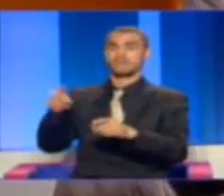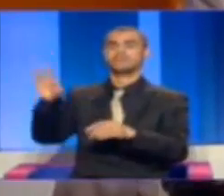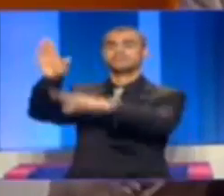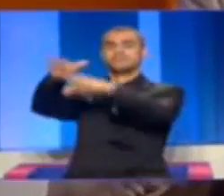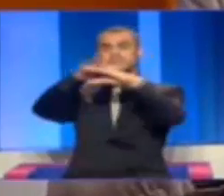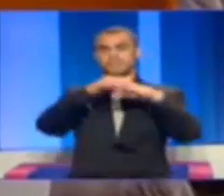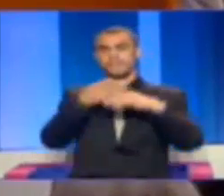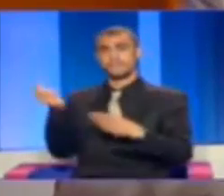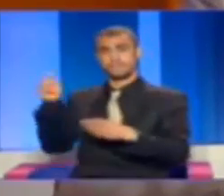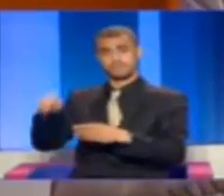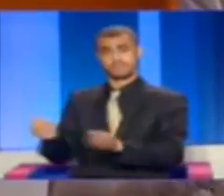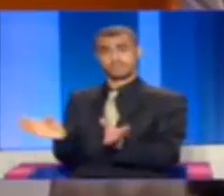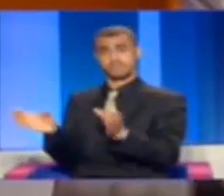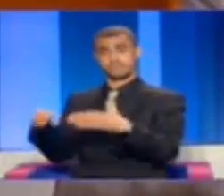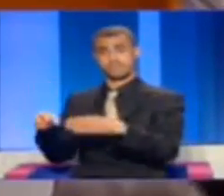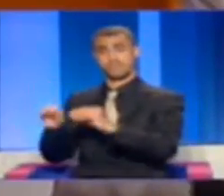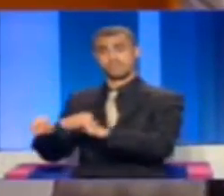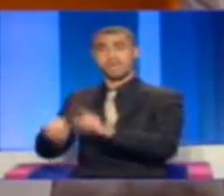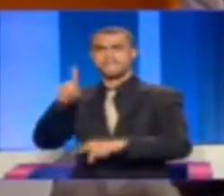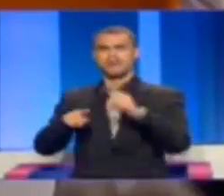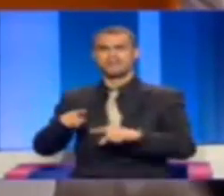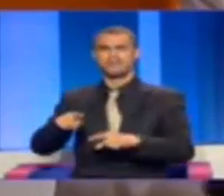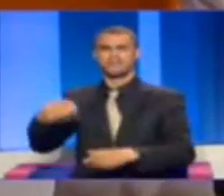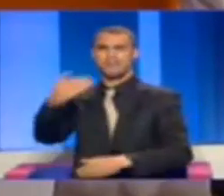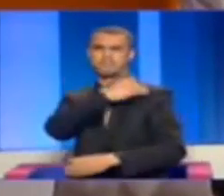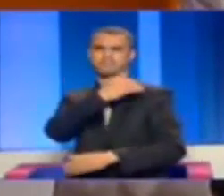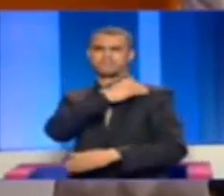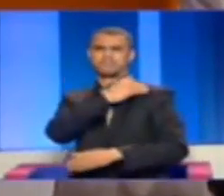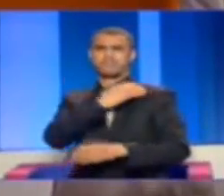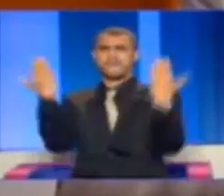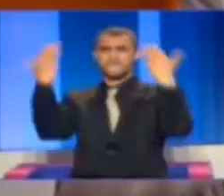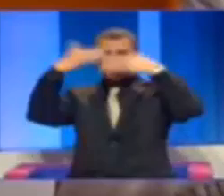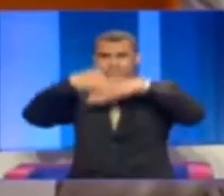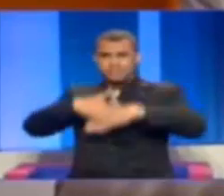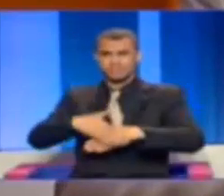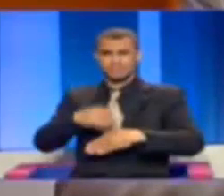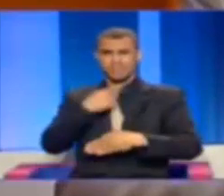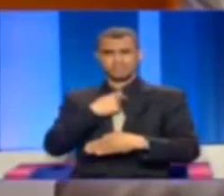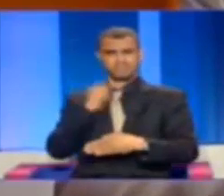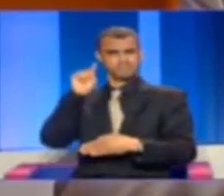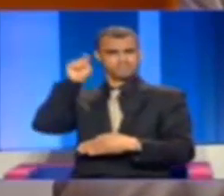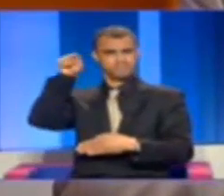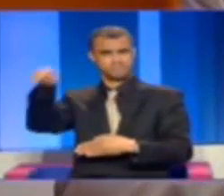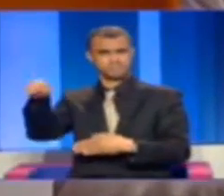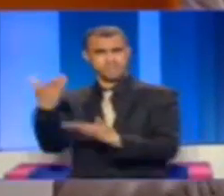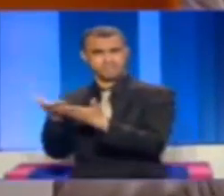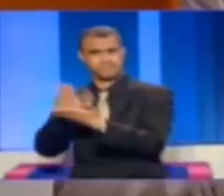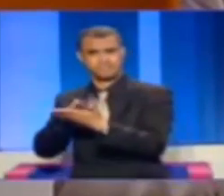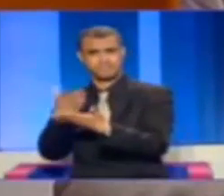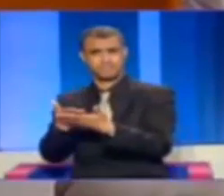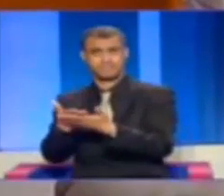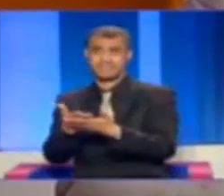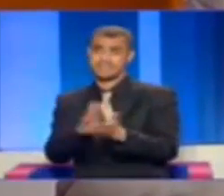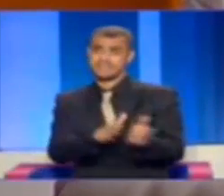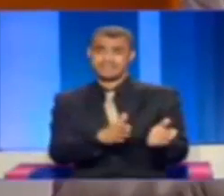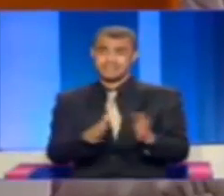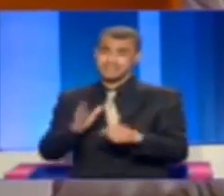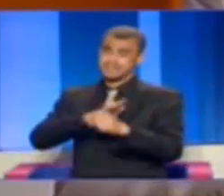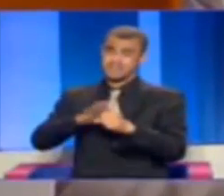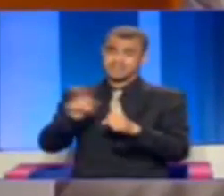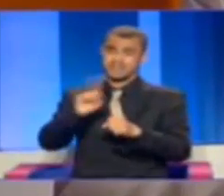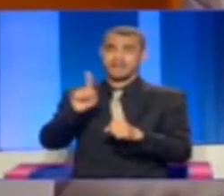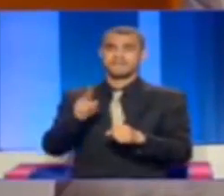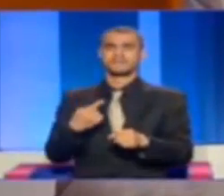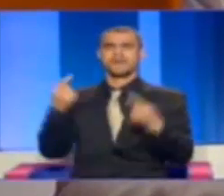كي مثلا كيعيطوا لنا في الليل في مشاكل كتوقع، ولكن كيبقى هذا الشيء كافي. يجب كذلك على وزاره